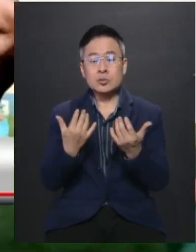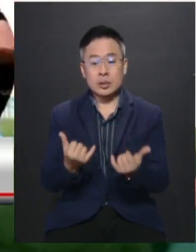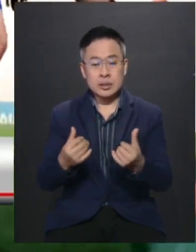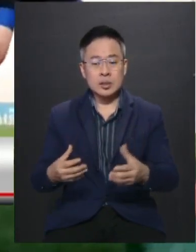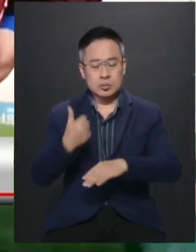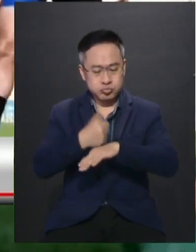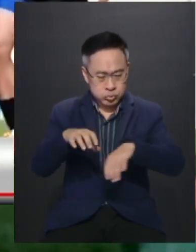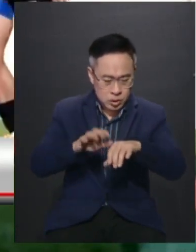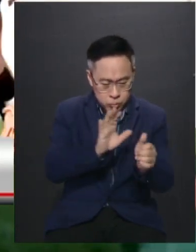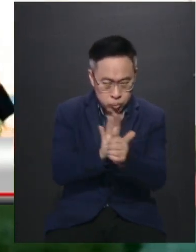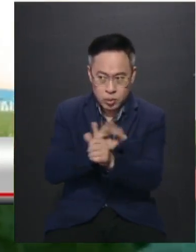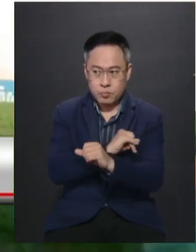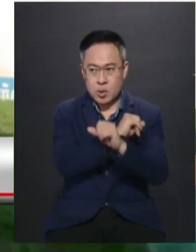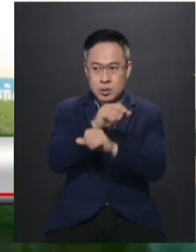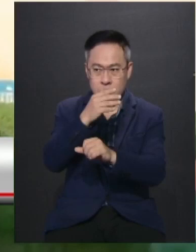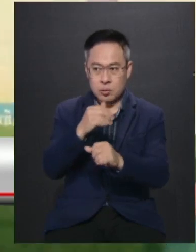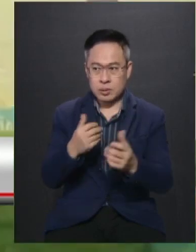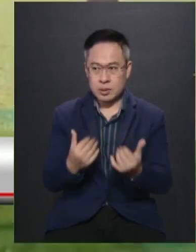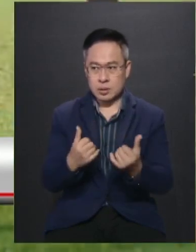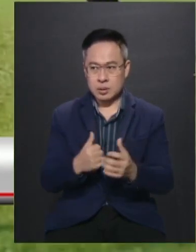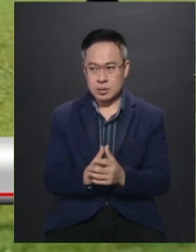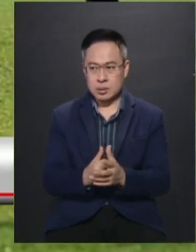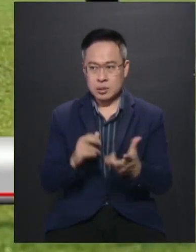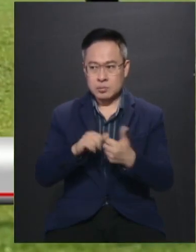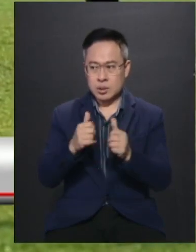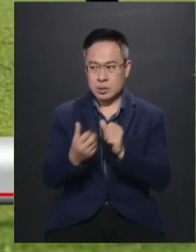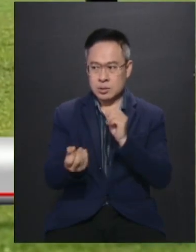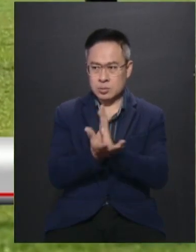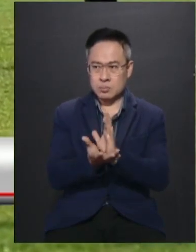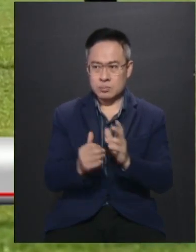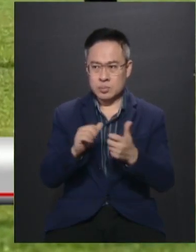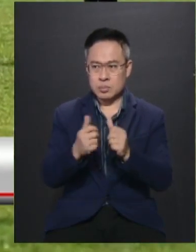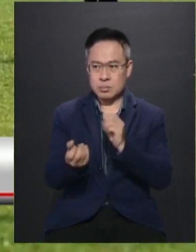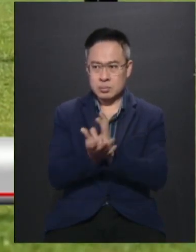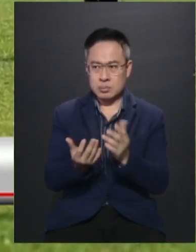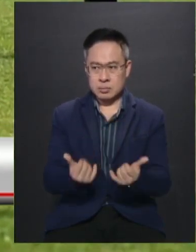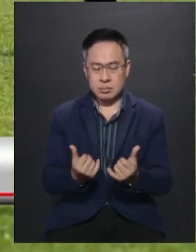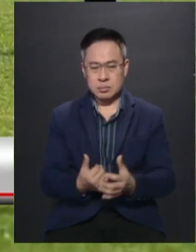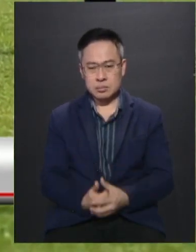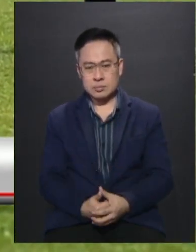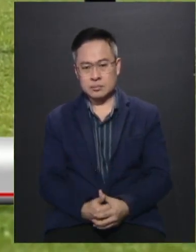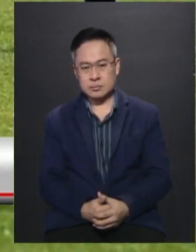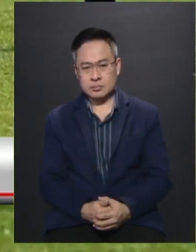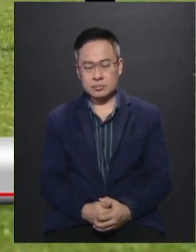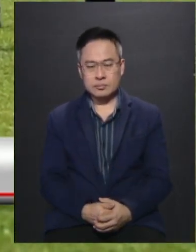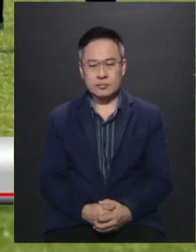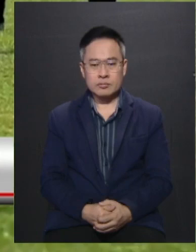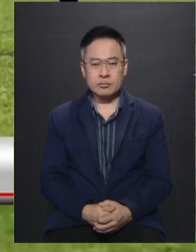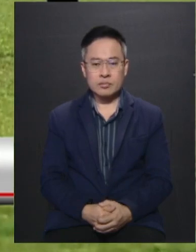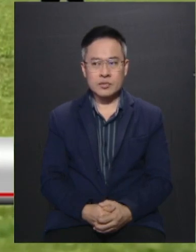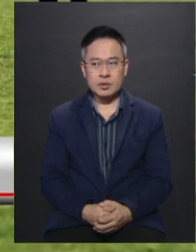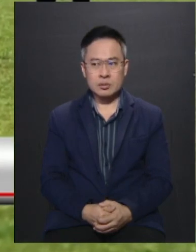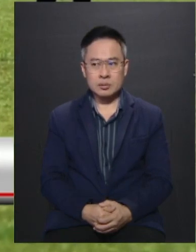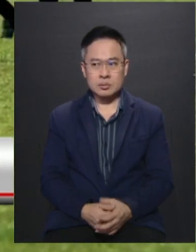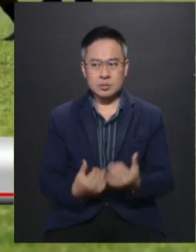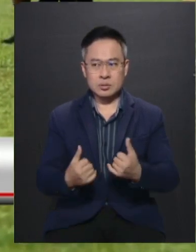าที่จะเป็นไปได้เพราะต้องทำตามโปรแกรมที่ได้รับซึ่งก็เคารพการจัดการในส่วนนี้ขณะที่ช่วงเย็นว